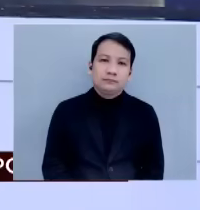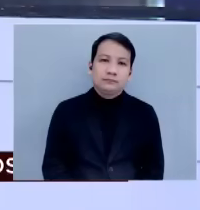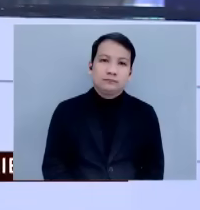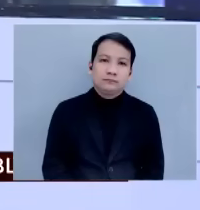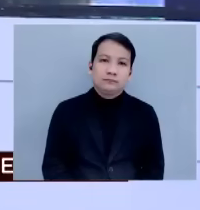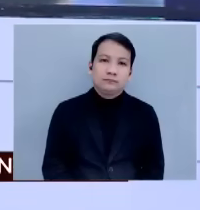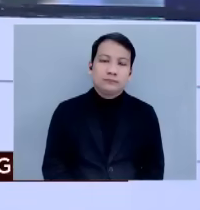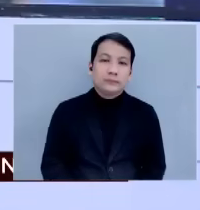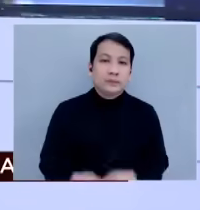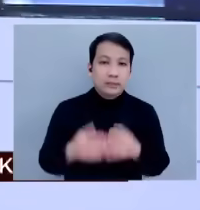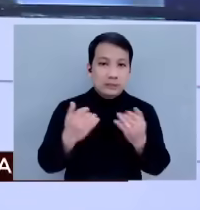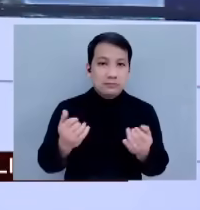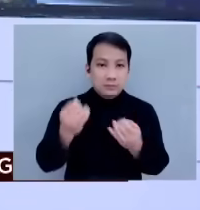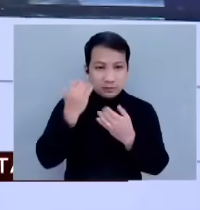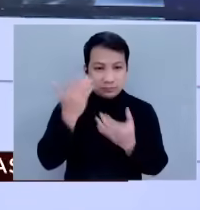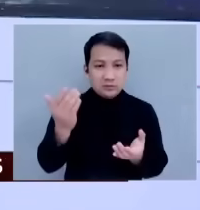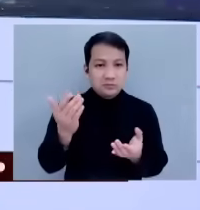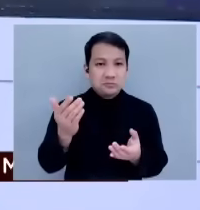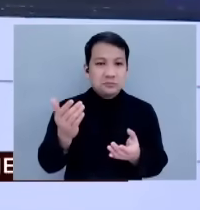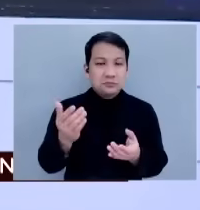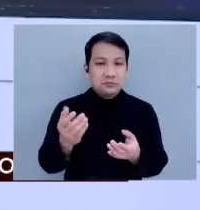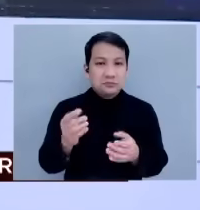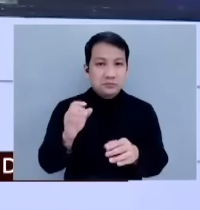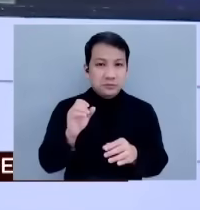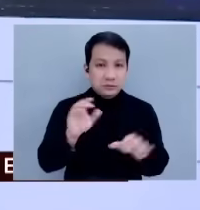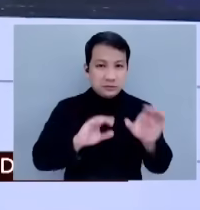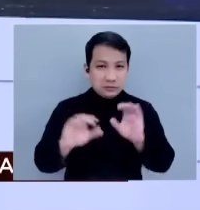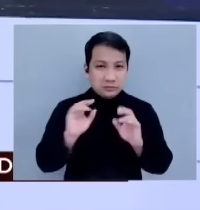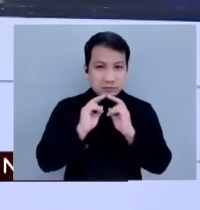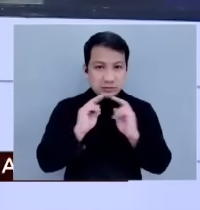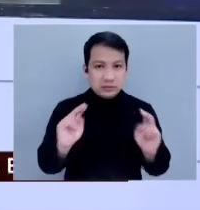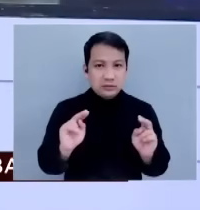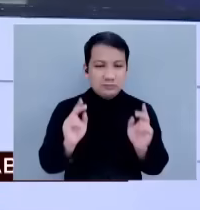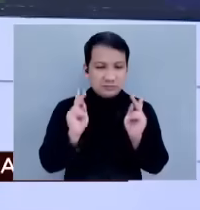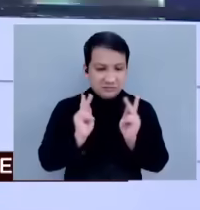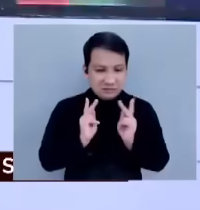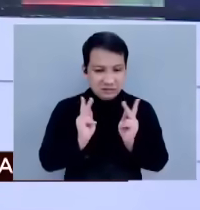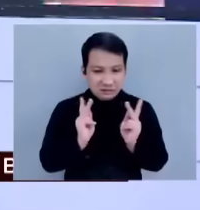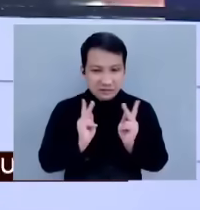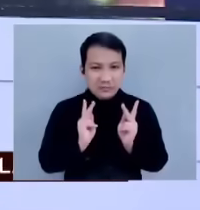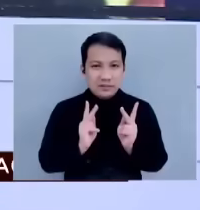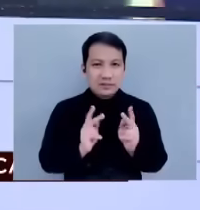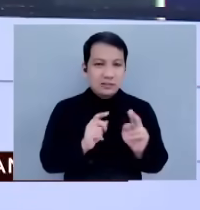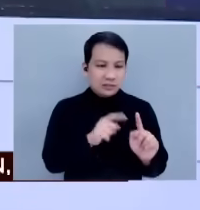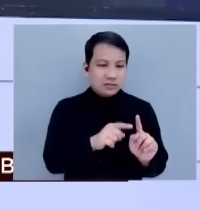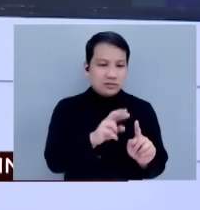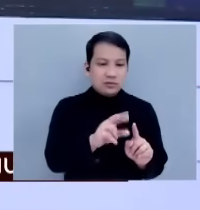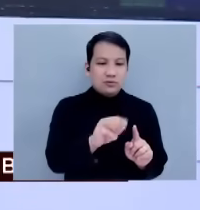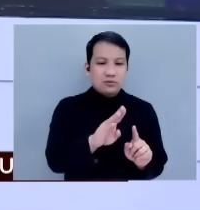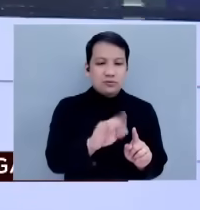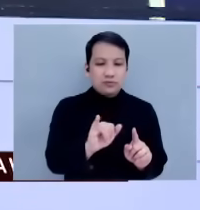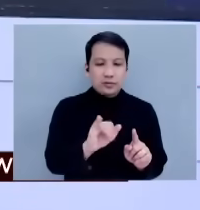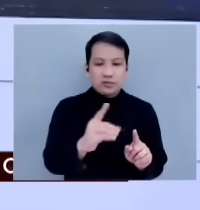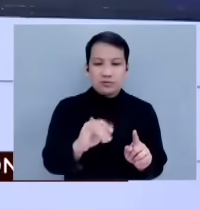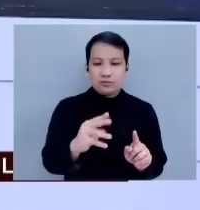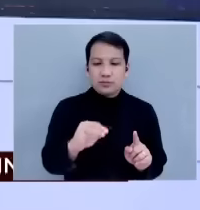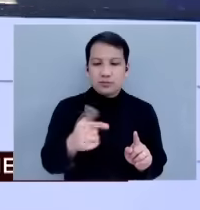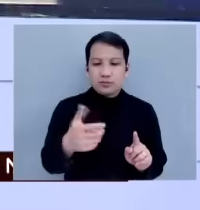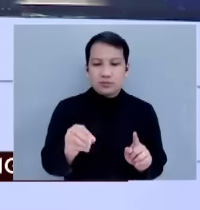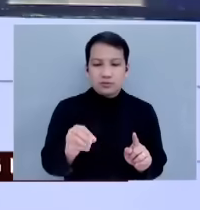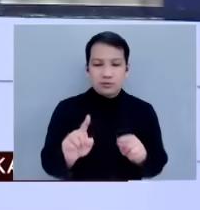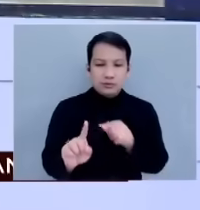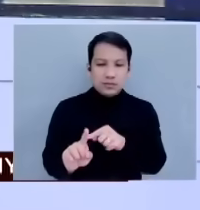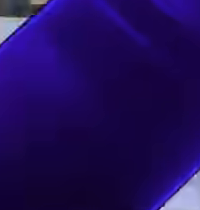Ang isa pang chika. Kilig to the bone ang hatid ni Robby Domingo at Mikey Pineda sa bago nilang pre-wedding